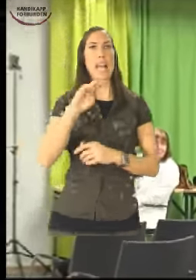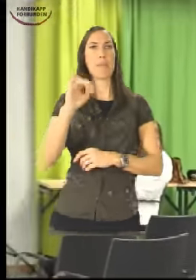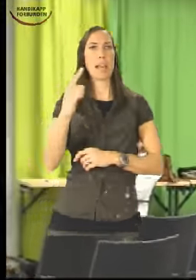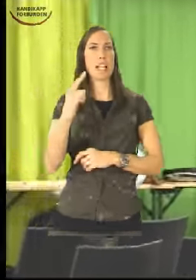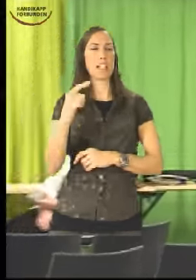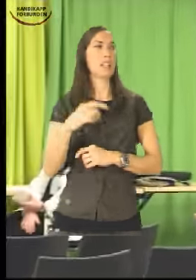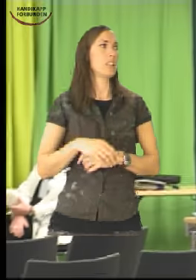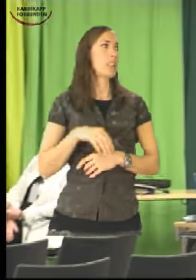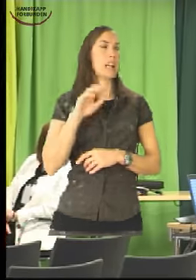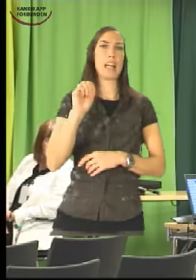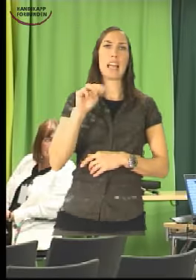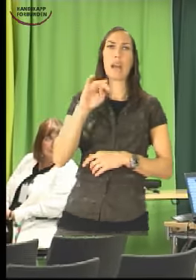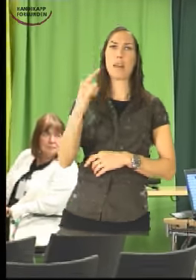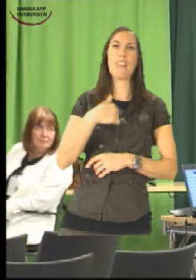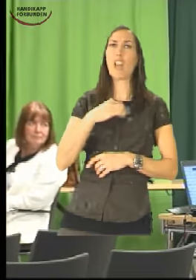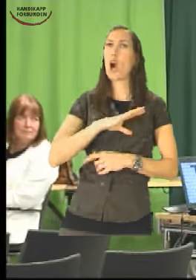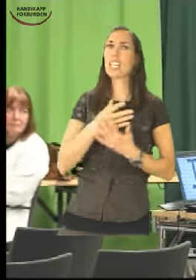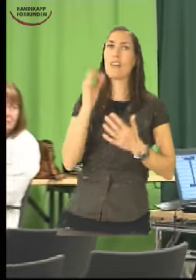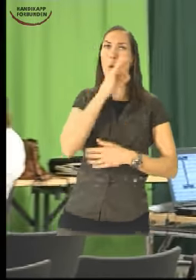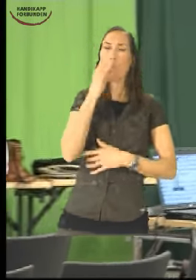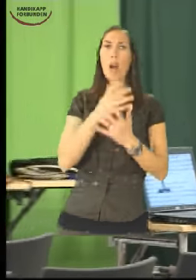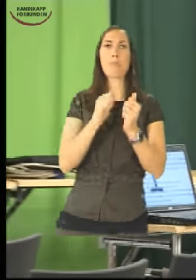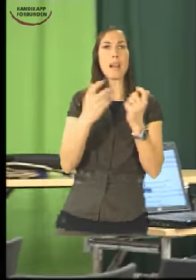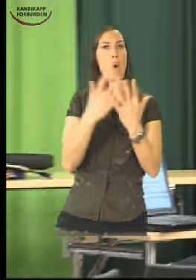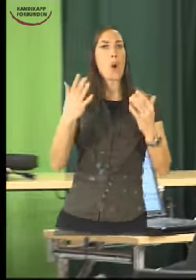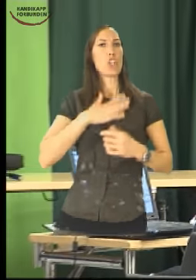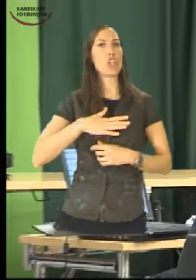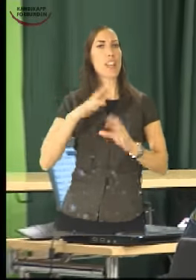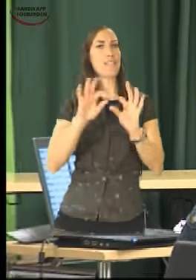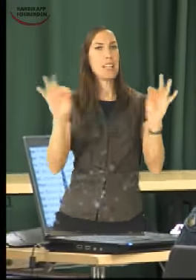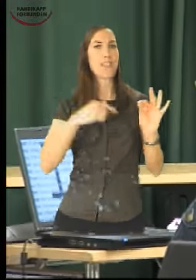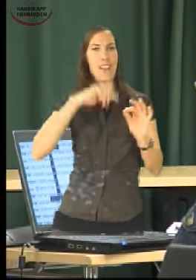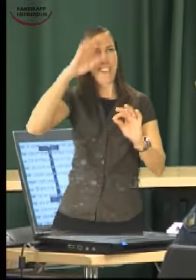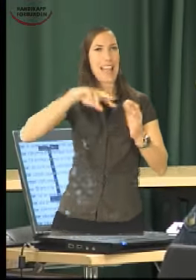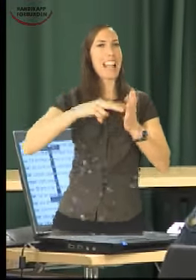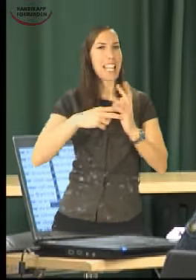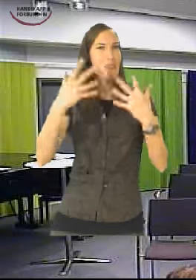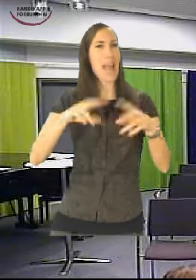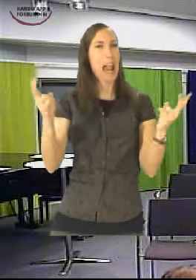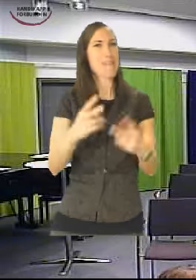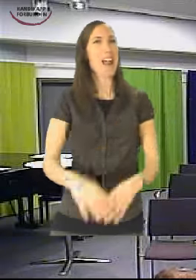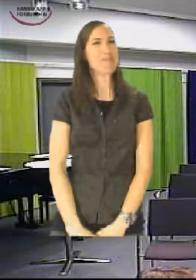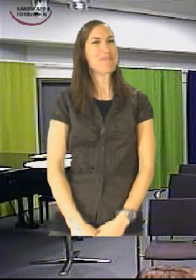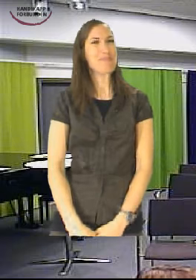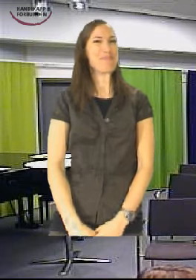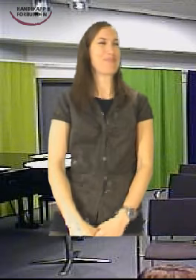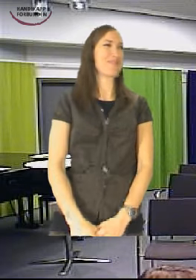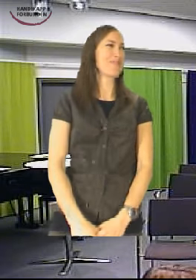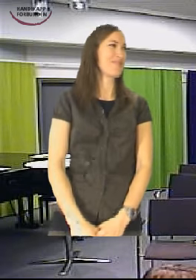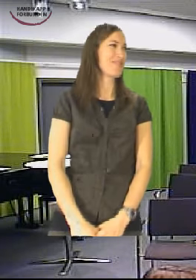har inga frågor, men det är många som tycker det är snyggt och vi vet att tekniken fungerar i alla fall.